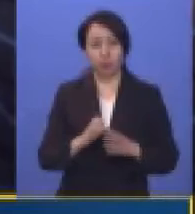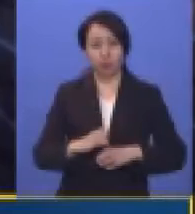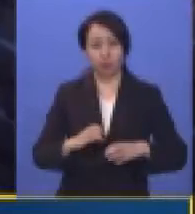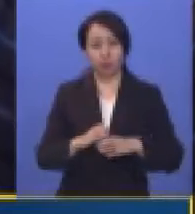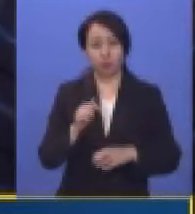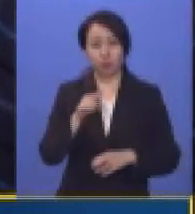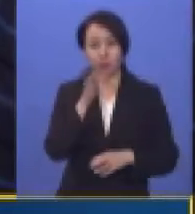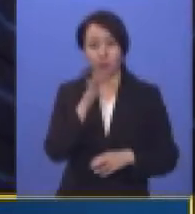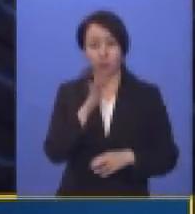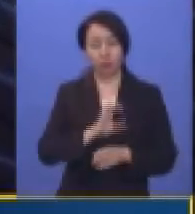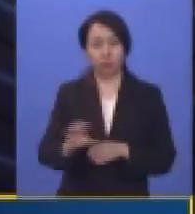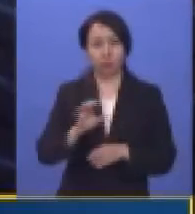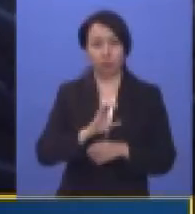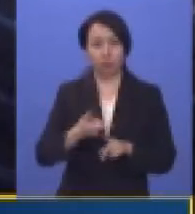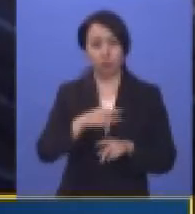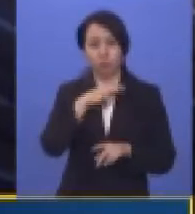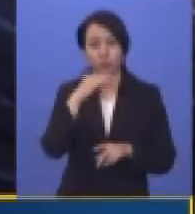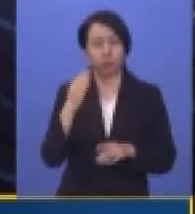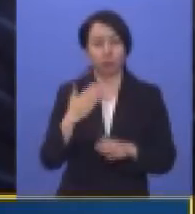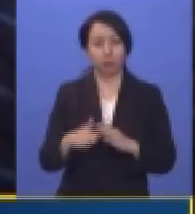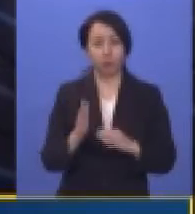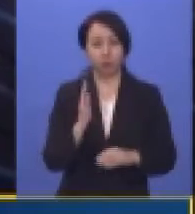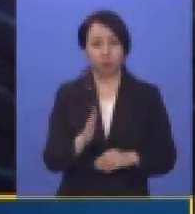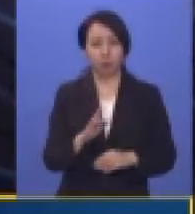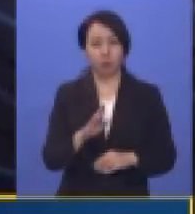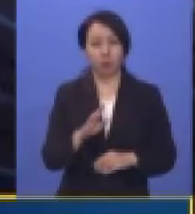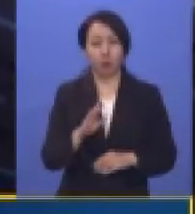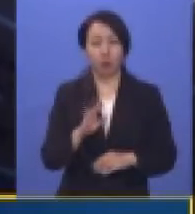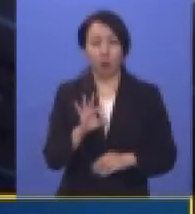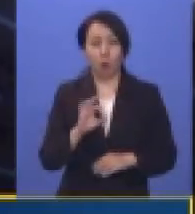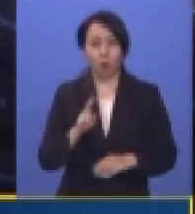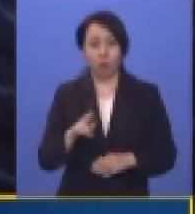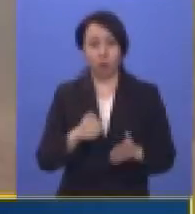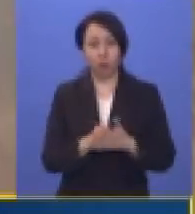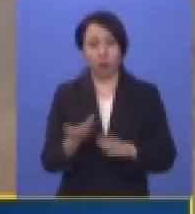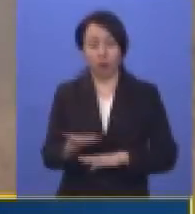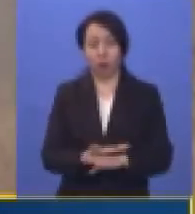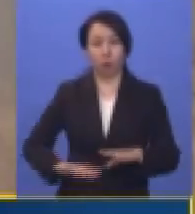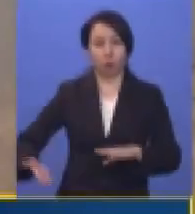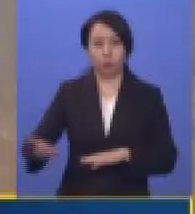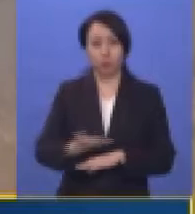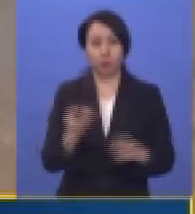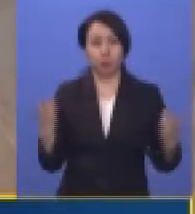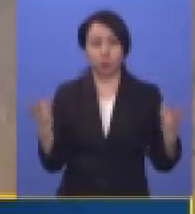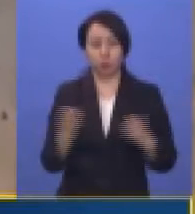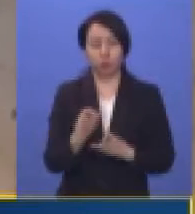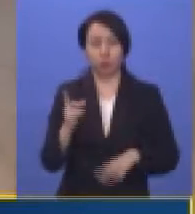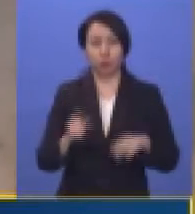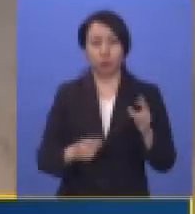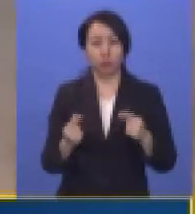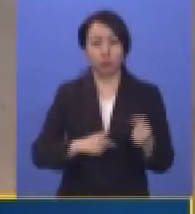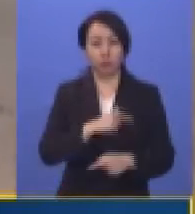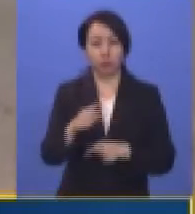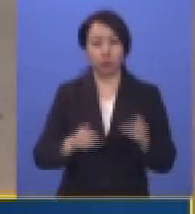үнемдейді. Сондықтан шаруаны көпке созбай аяқтаңыздар. Қазан айының 15-не дейін асфальтты төсеу қажет. Бізде кейбір кәсіпорындар